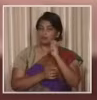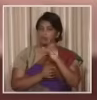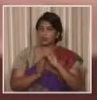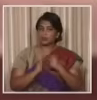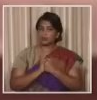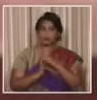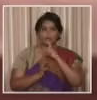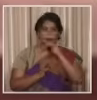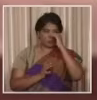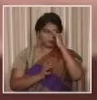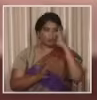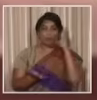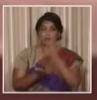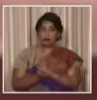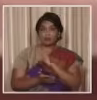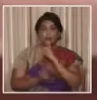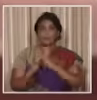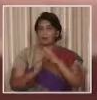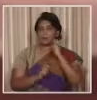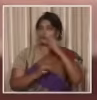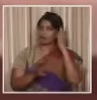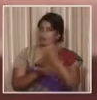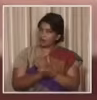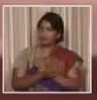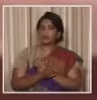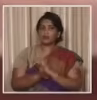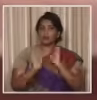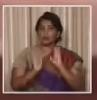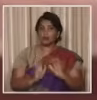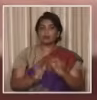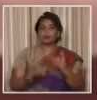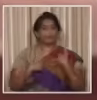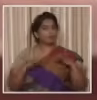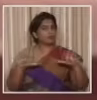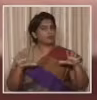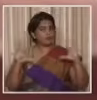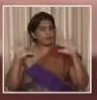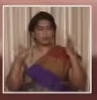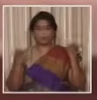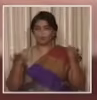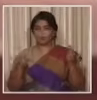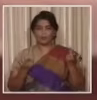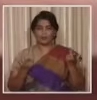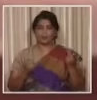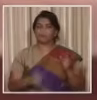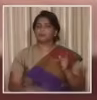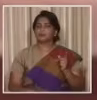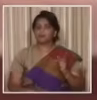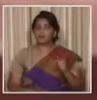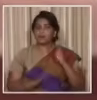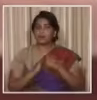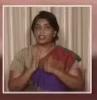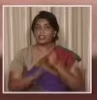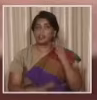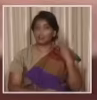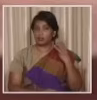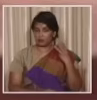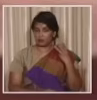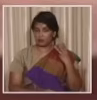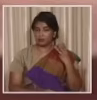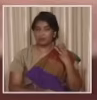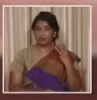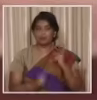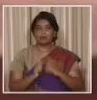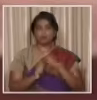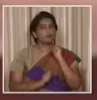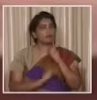ගරු කතානායකතුමනි අත්හිටවන්න කියනවා ගෙවීම් සියල්ලම. හැබැයි මේකේ විමතියට කාරණාව ගරු කතානායකතුමනි ජනවාරි 3 වෙනිදා